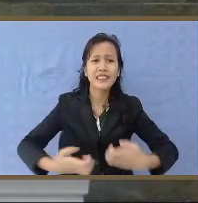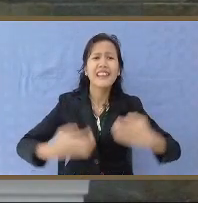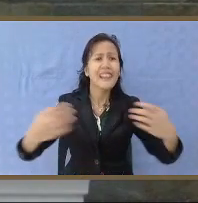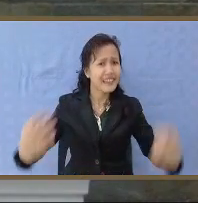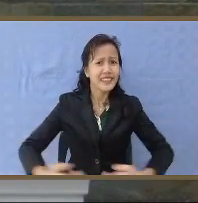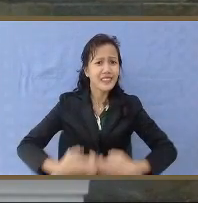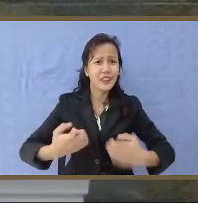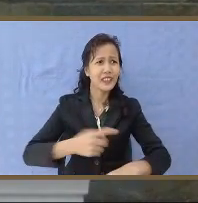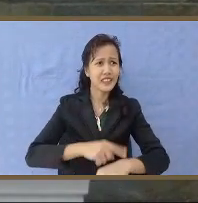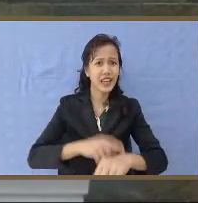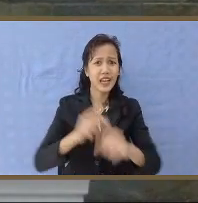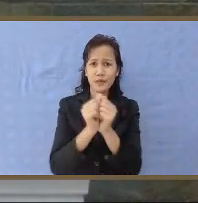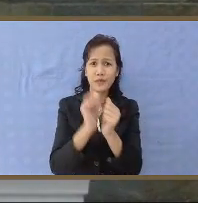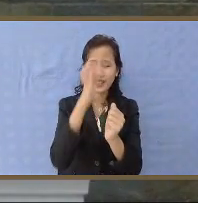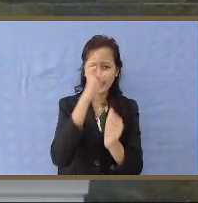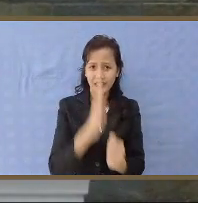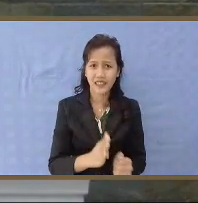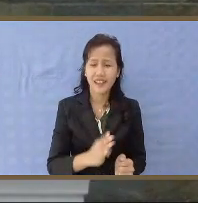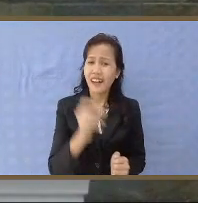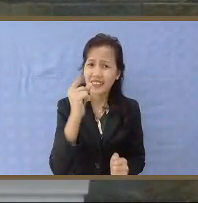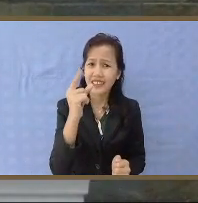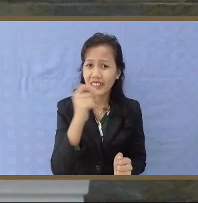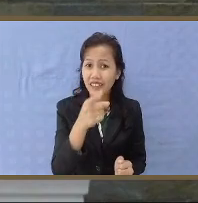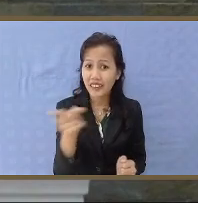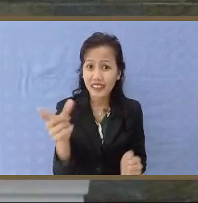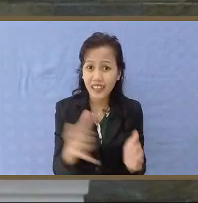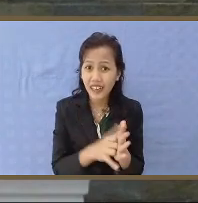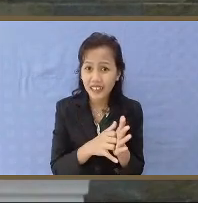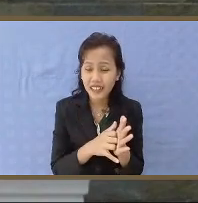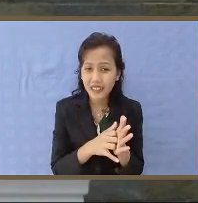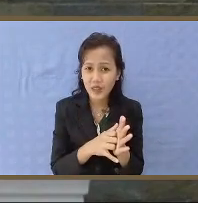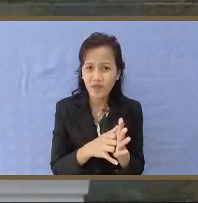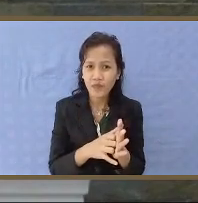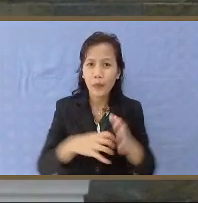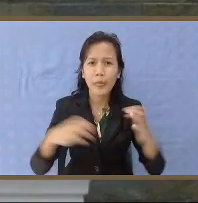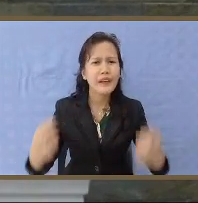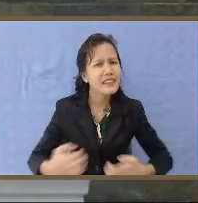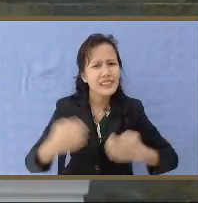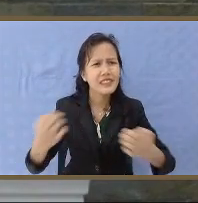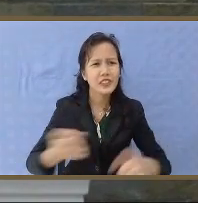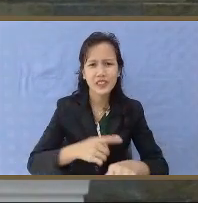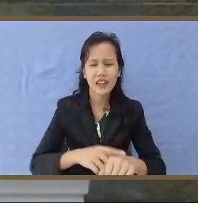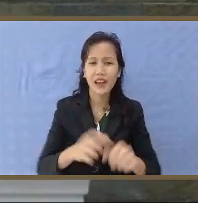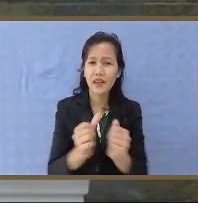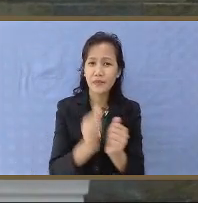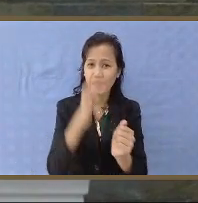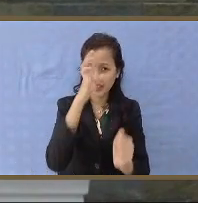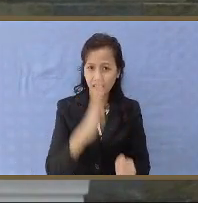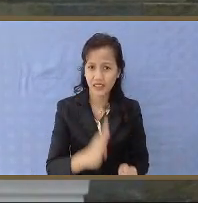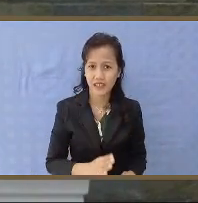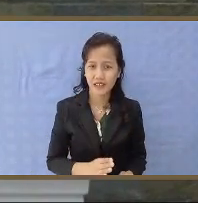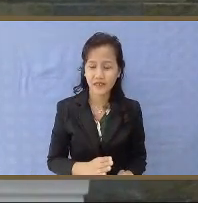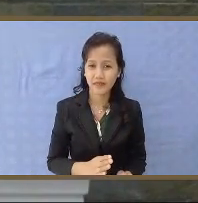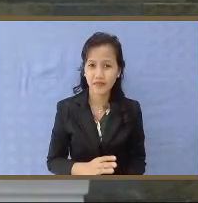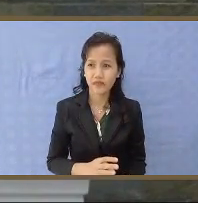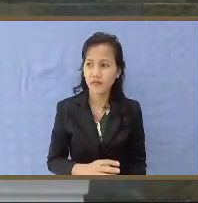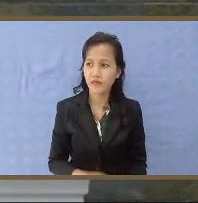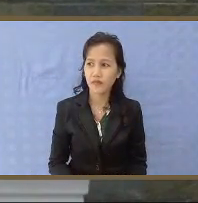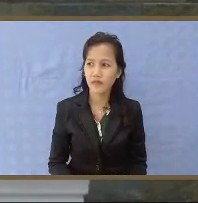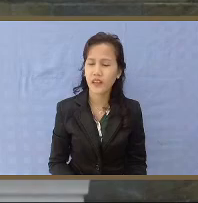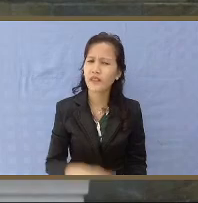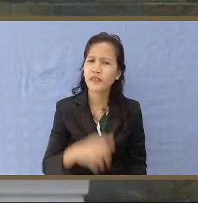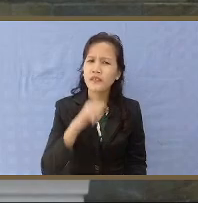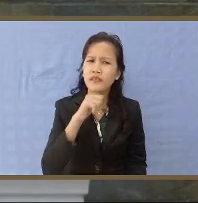God. Nakuha niyo po mga kapatid? Enjoy your time with God. Hindi, wag